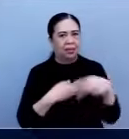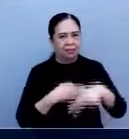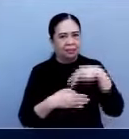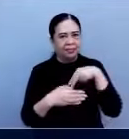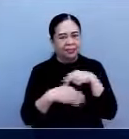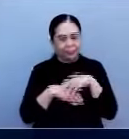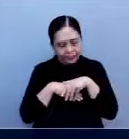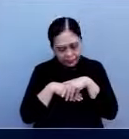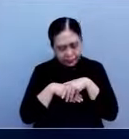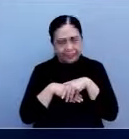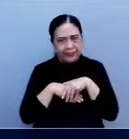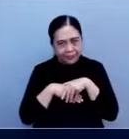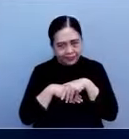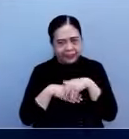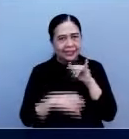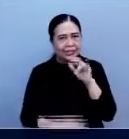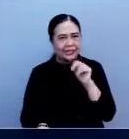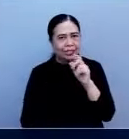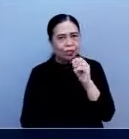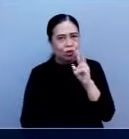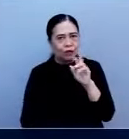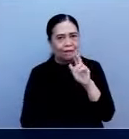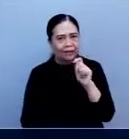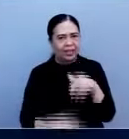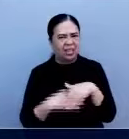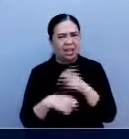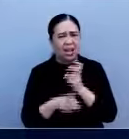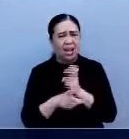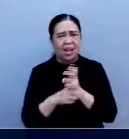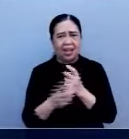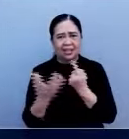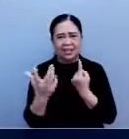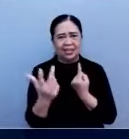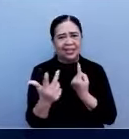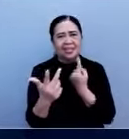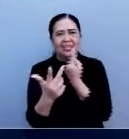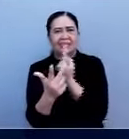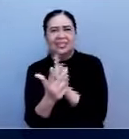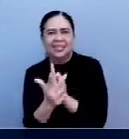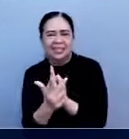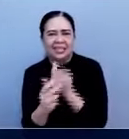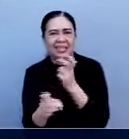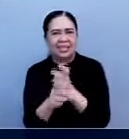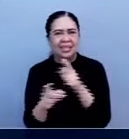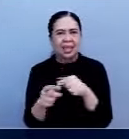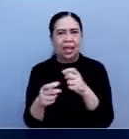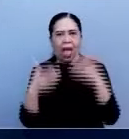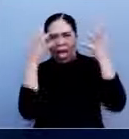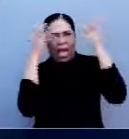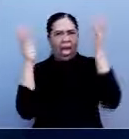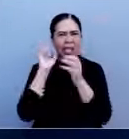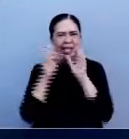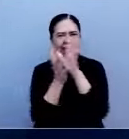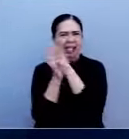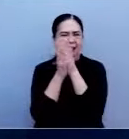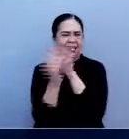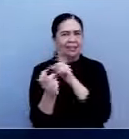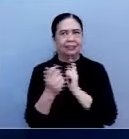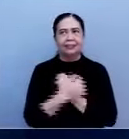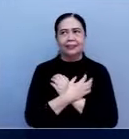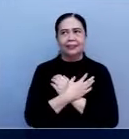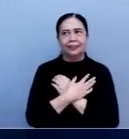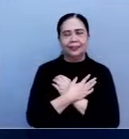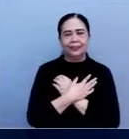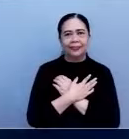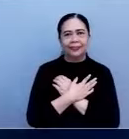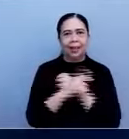sobra. Kaya hirap akong dumikit sa kanila kasi sobrang loud nila talaga as a person,